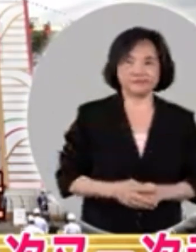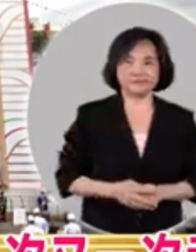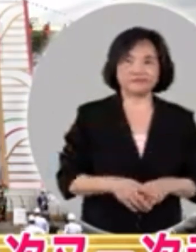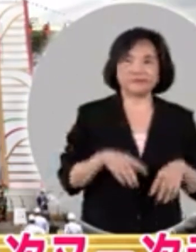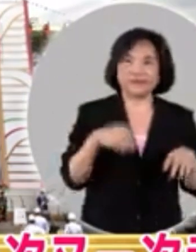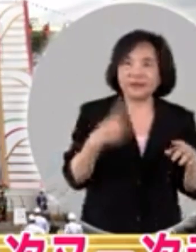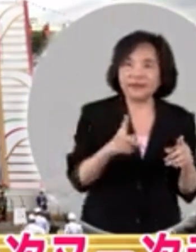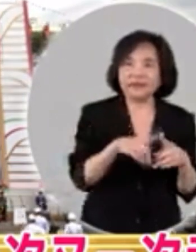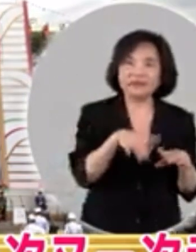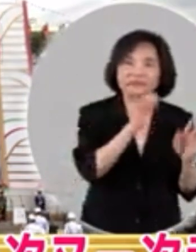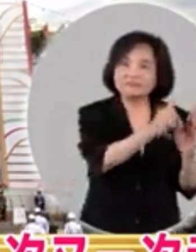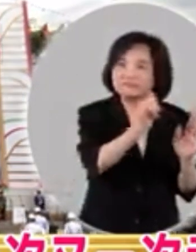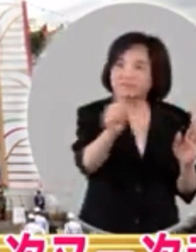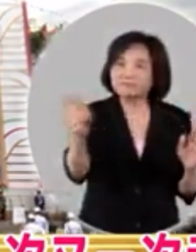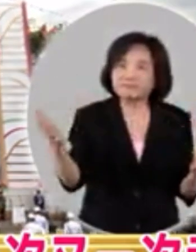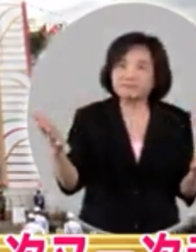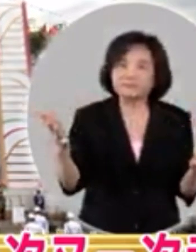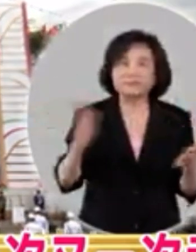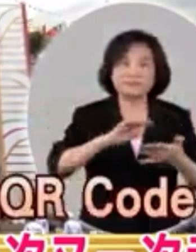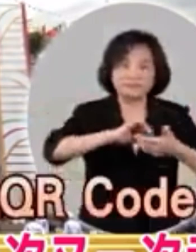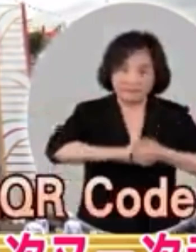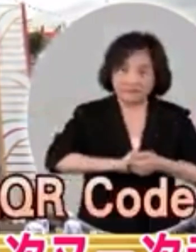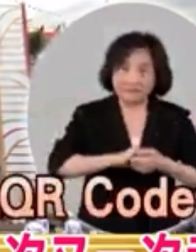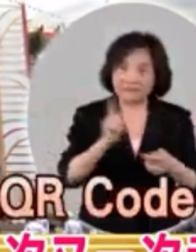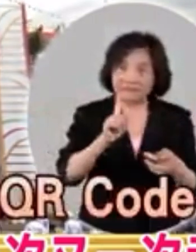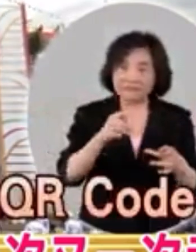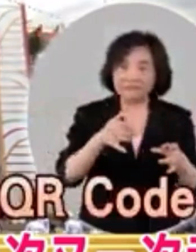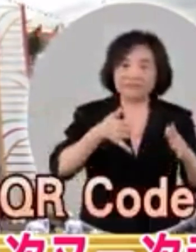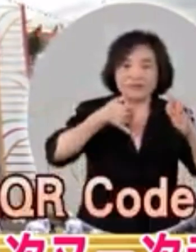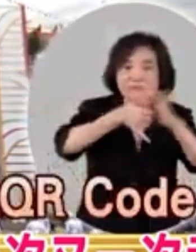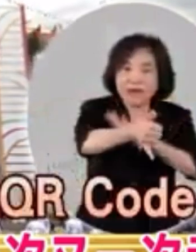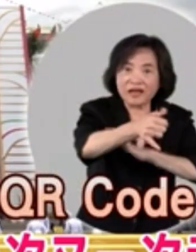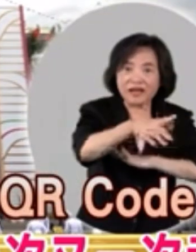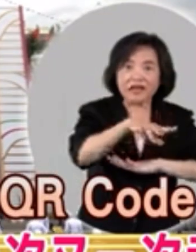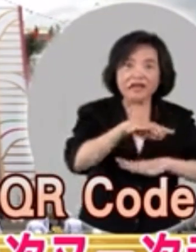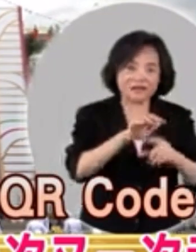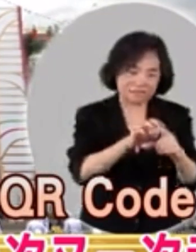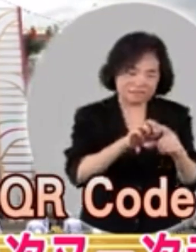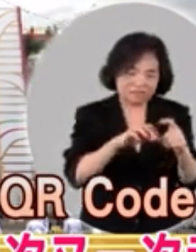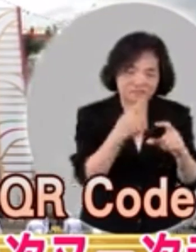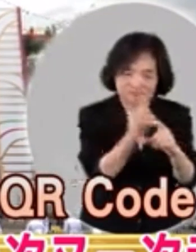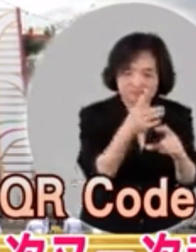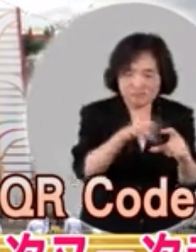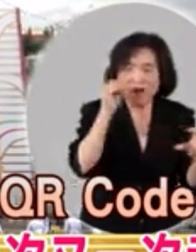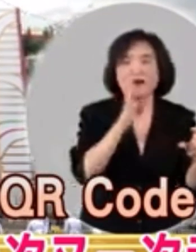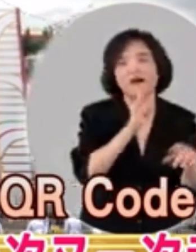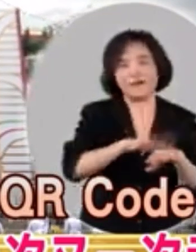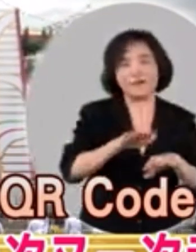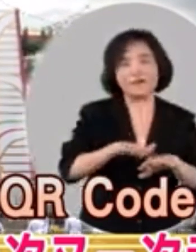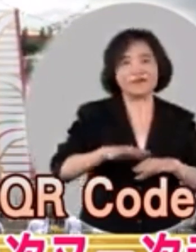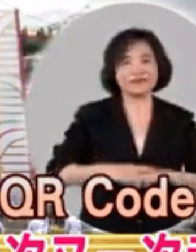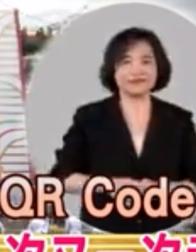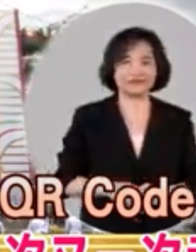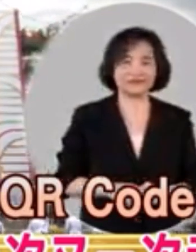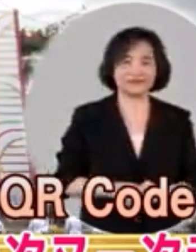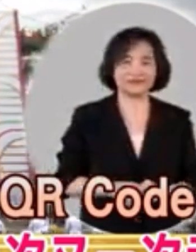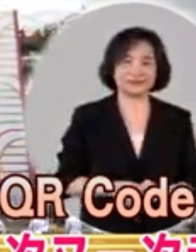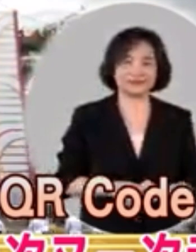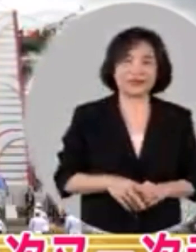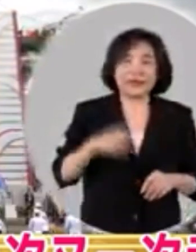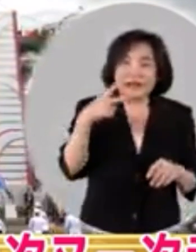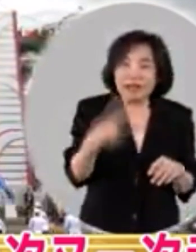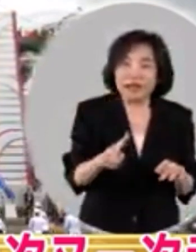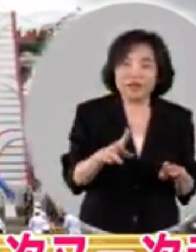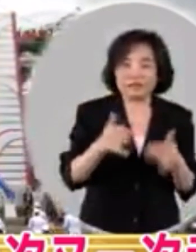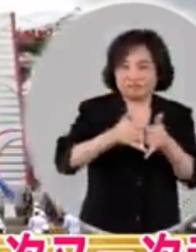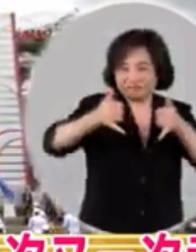管走到哪里，大家都会自动扫实名制 QR code， 而且保持